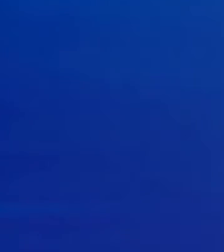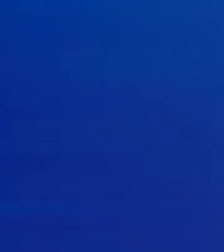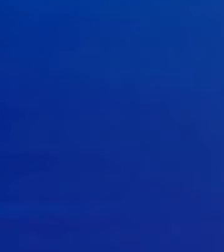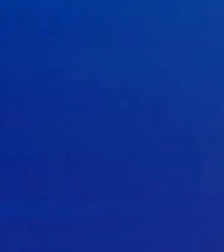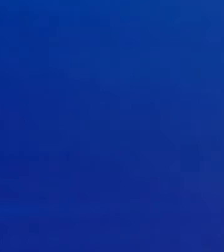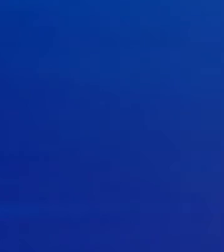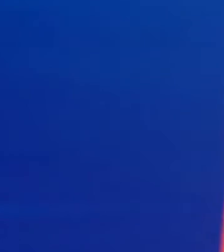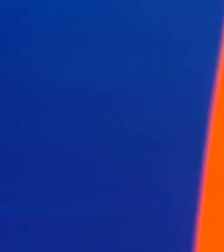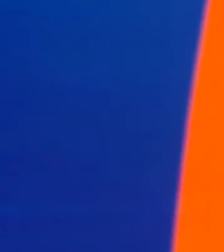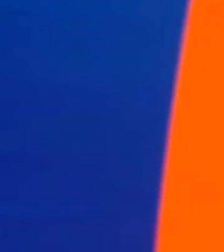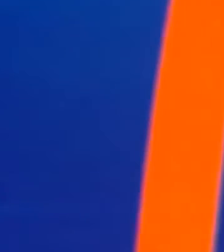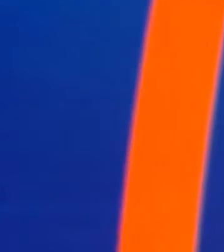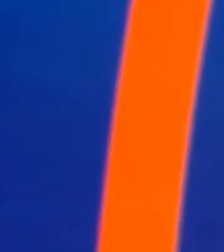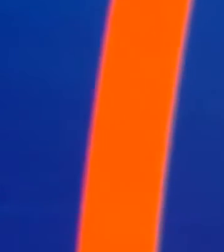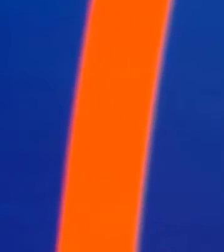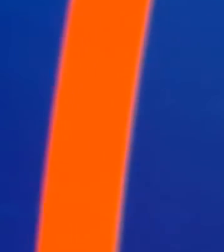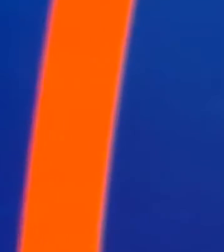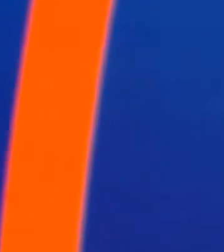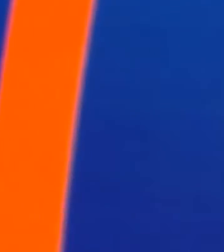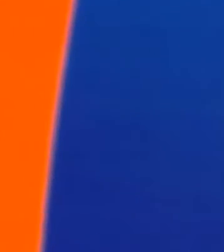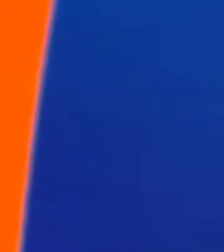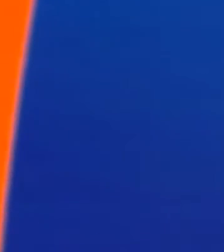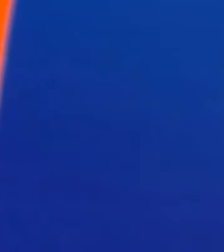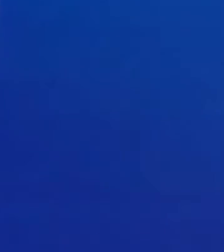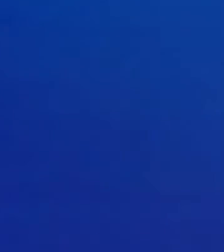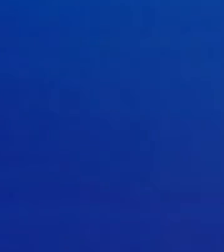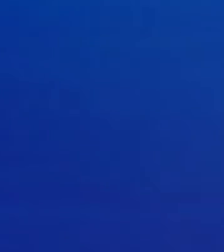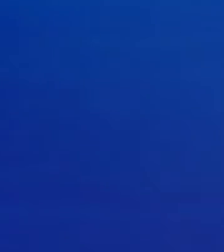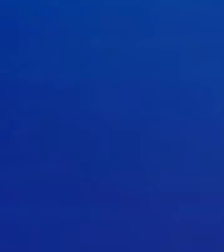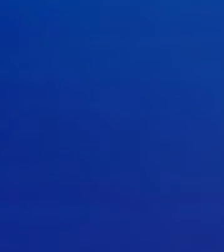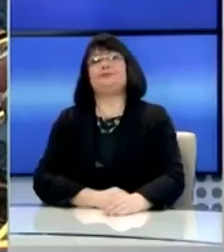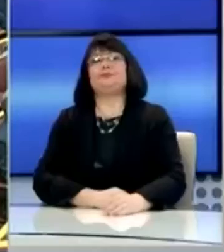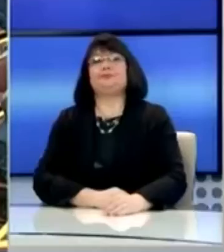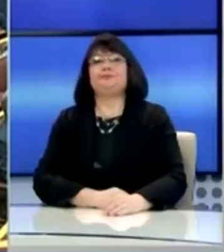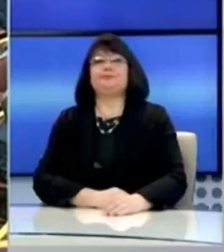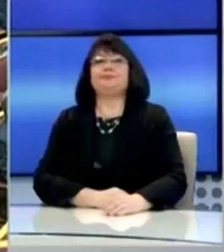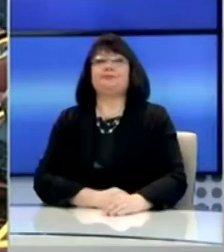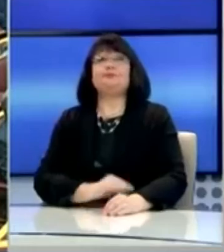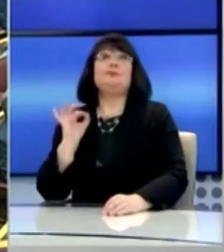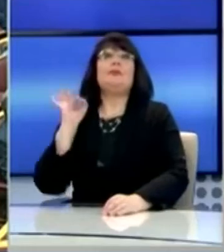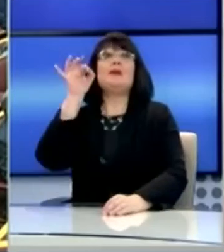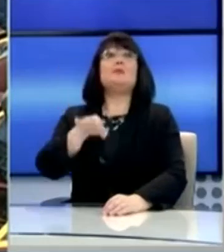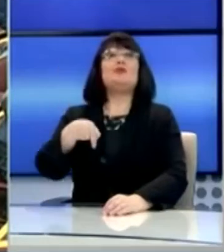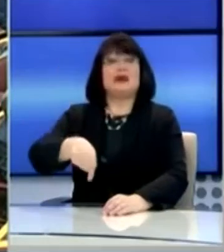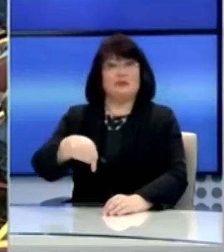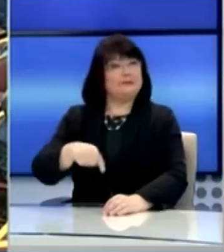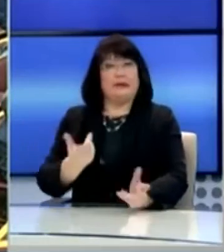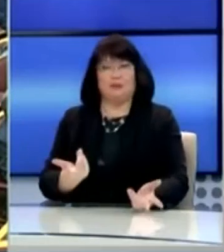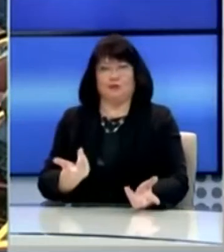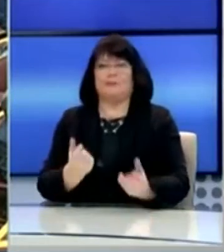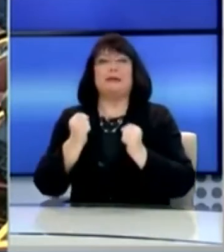που είχαν ο κύριος Μητσοτάκης με τον κύριο Τσίπρα και τι λέει η κυρία Φόφη γεννήματα. Πού βρισκόμαστε λοιπόν